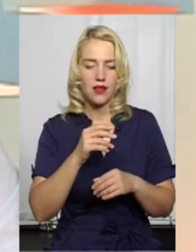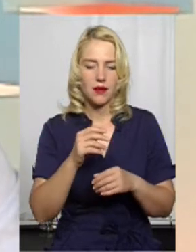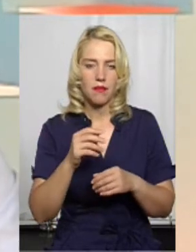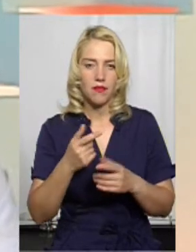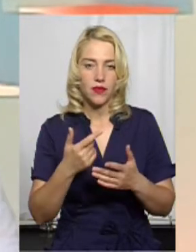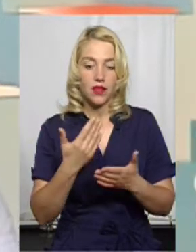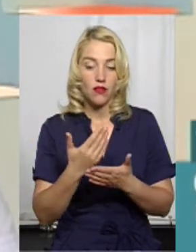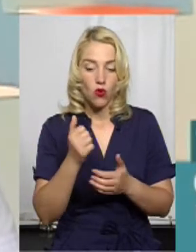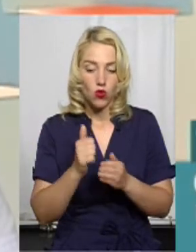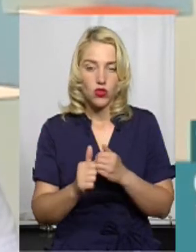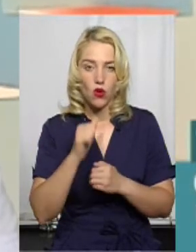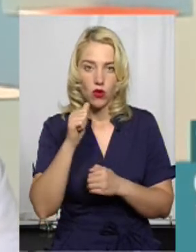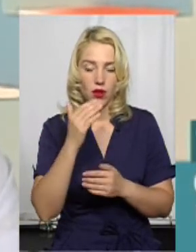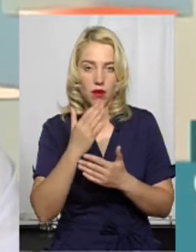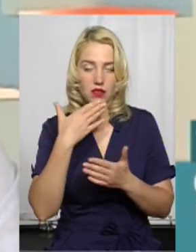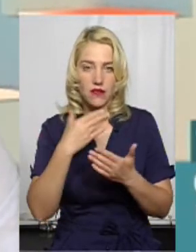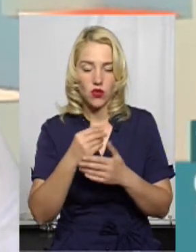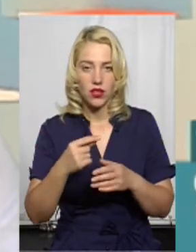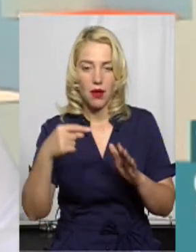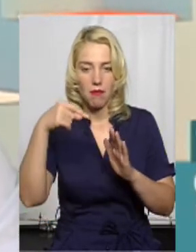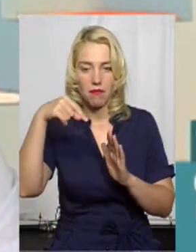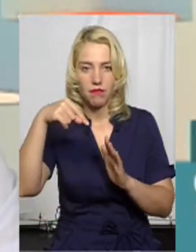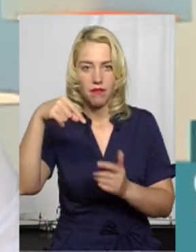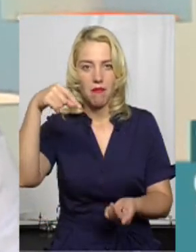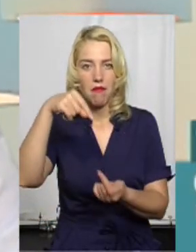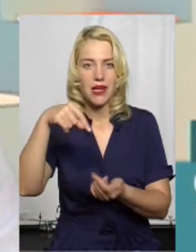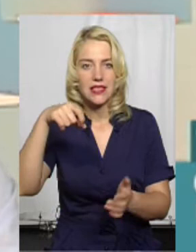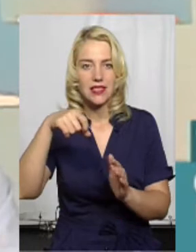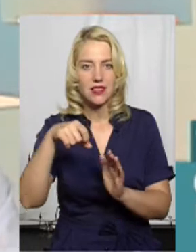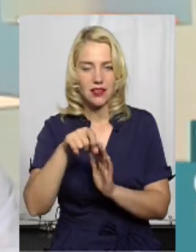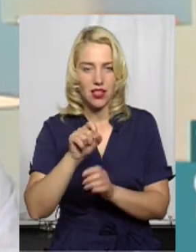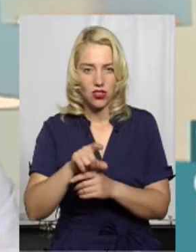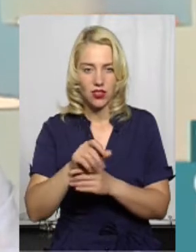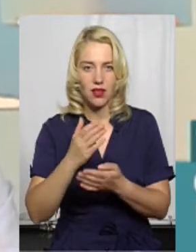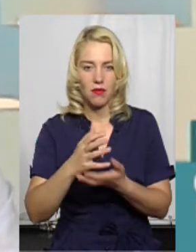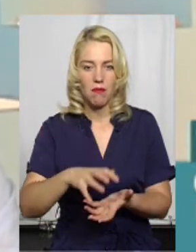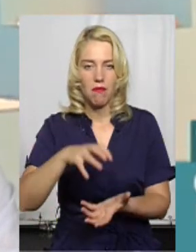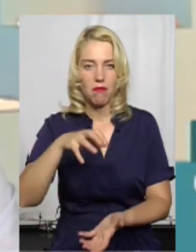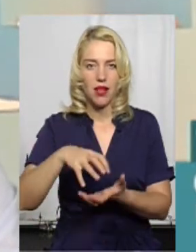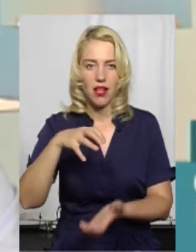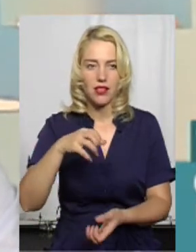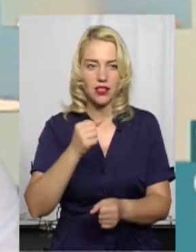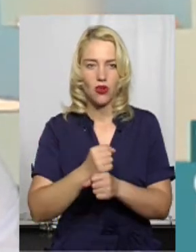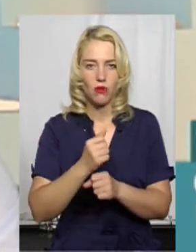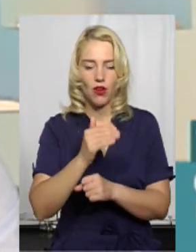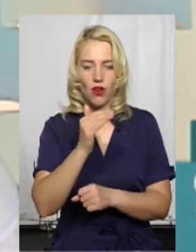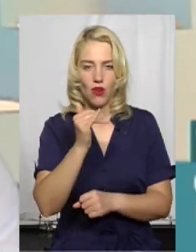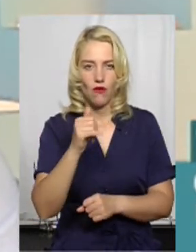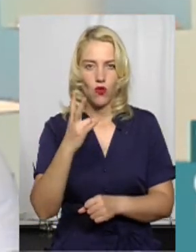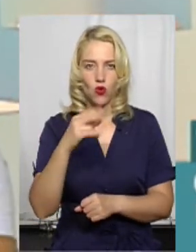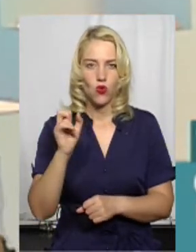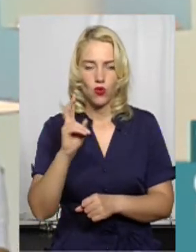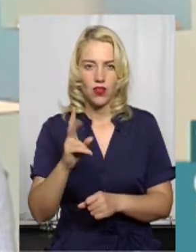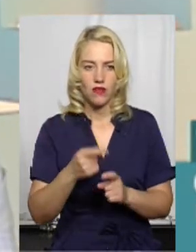має своє призначення. Є навіть чудові пасти, які роблять із фундука. Я дуже люблю, вона